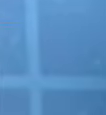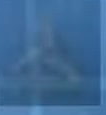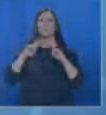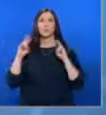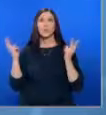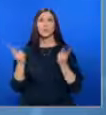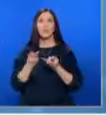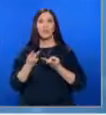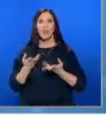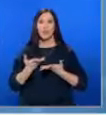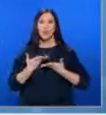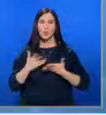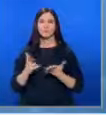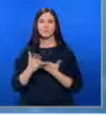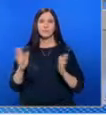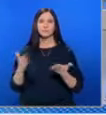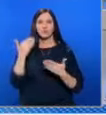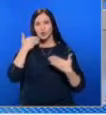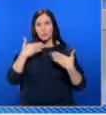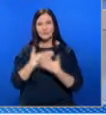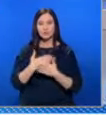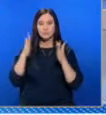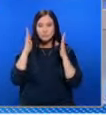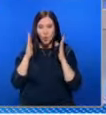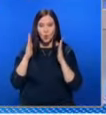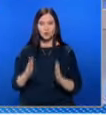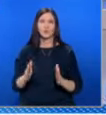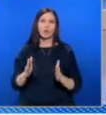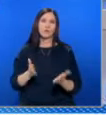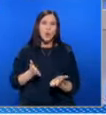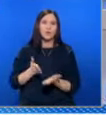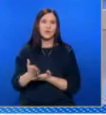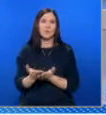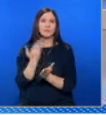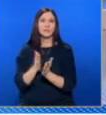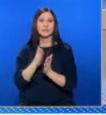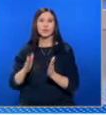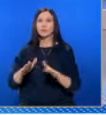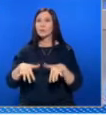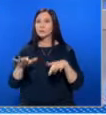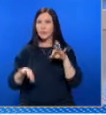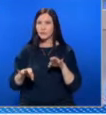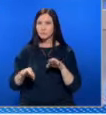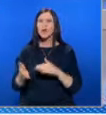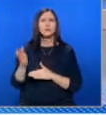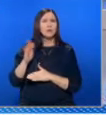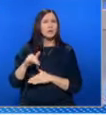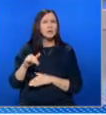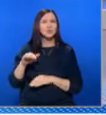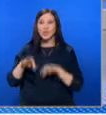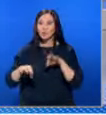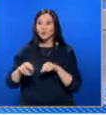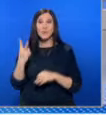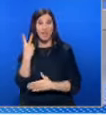Света и у нас в 18 започва. Добър вечер. Окончателно отиваме на предсрочни парламентарни избори. Дали ще